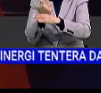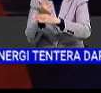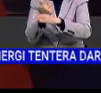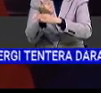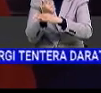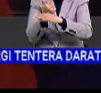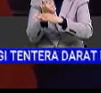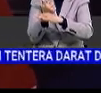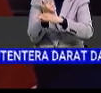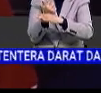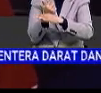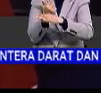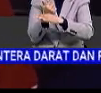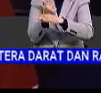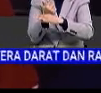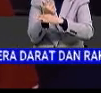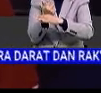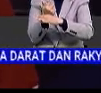kan.